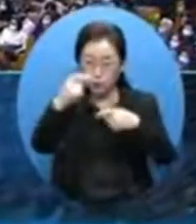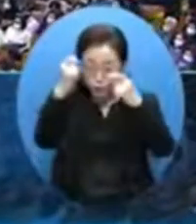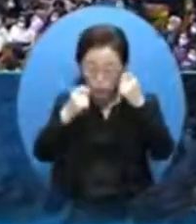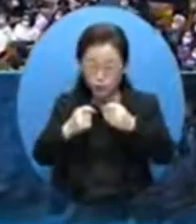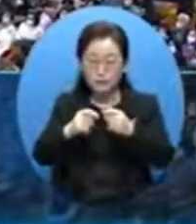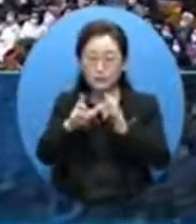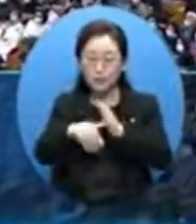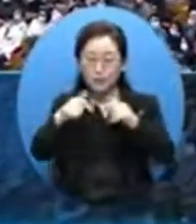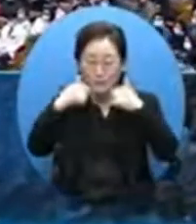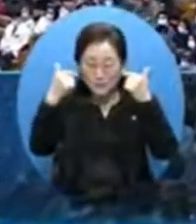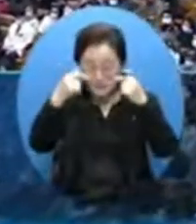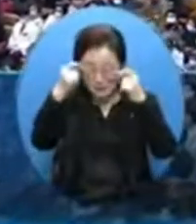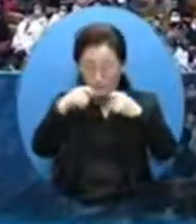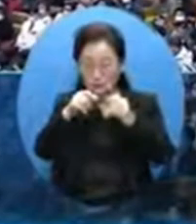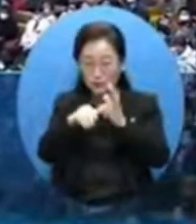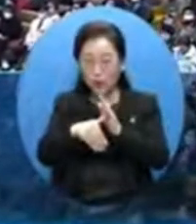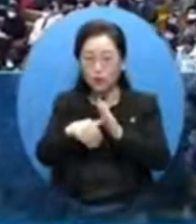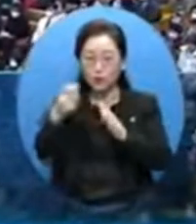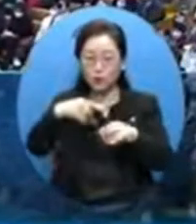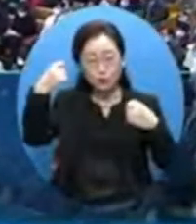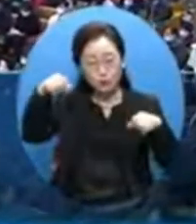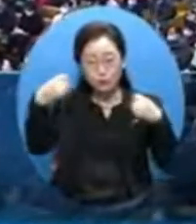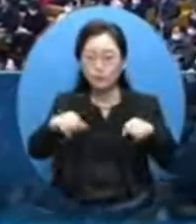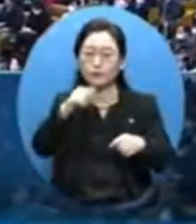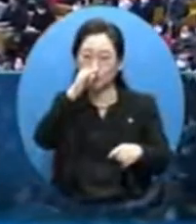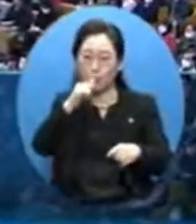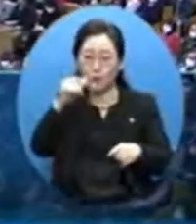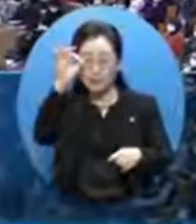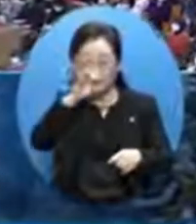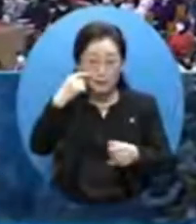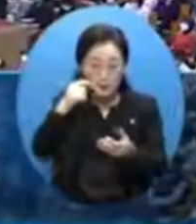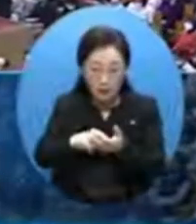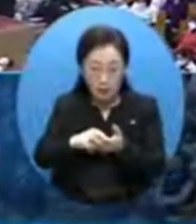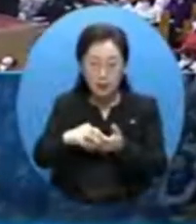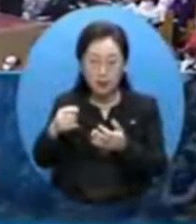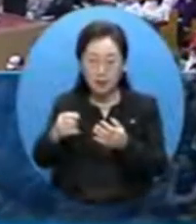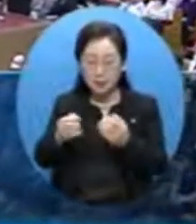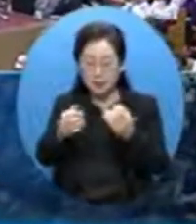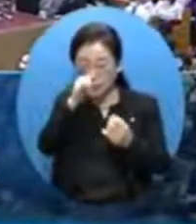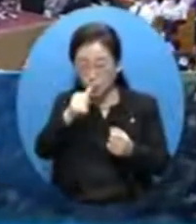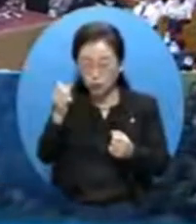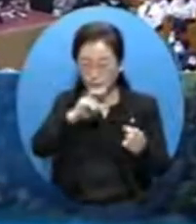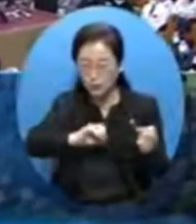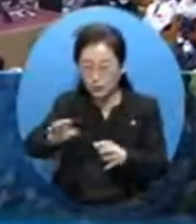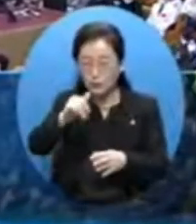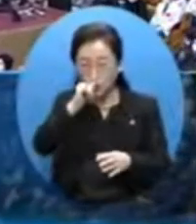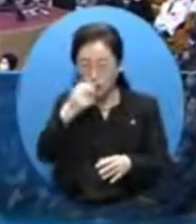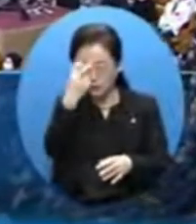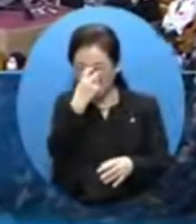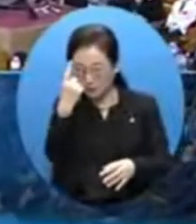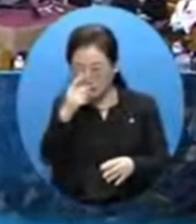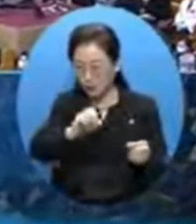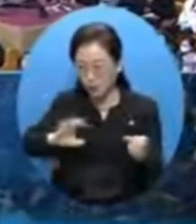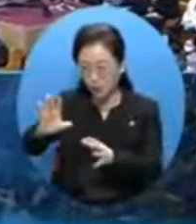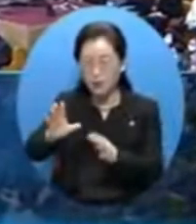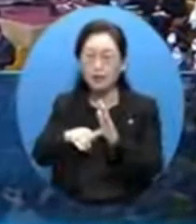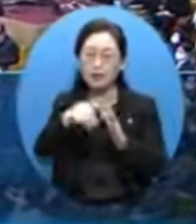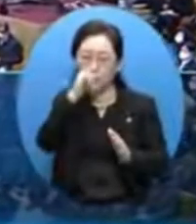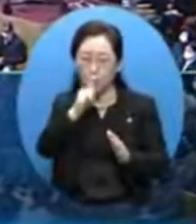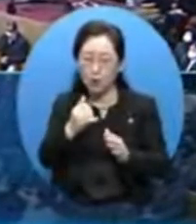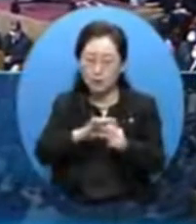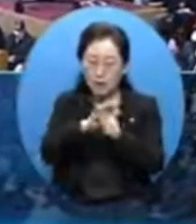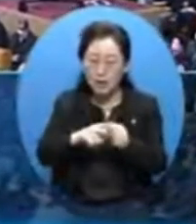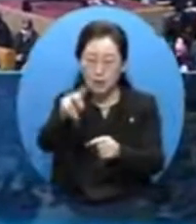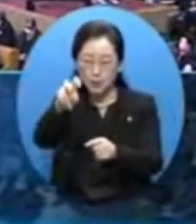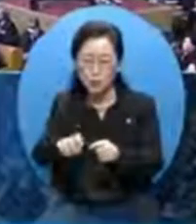때가 있으며 슬퍼할 때가 있고 춤출 때가 있으며 찾을 때가 있고 잃을 때가 있으며 지킬 때가 있고 버릴 때가 있으며 사랑할 때가 있고